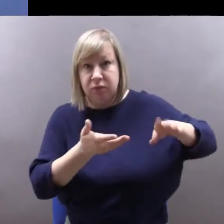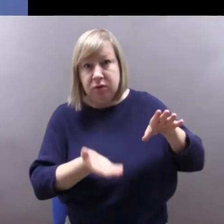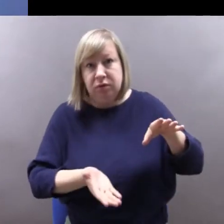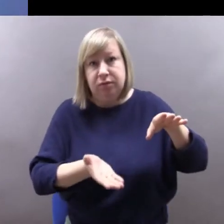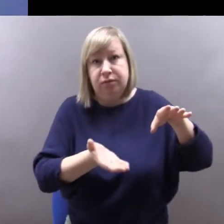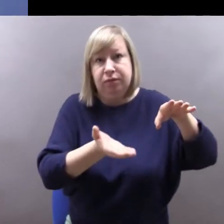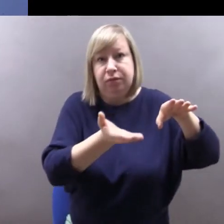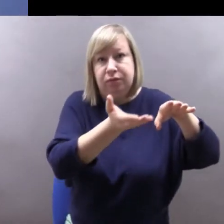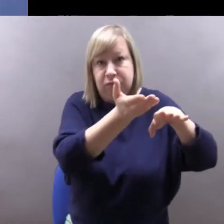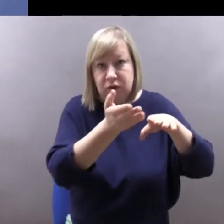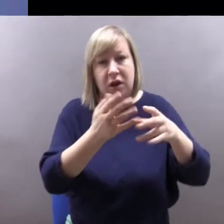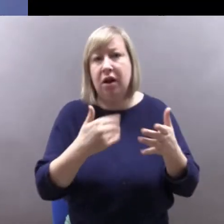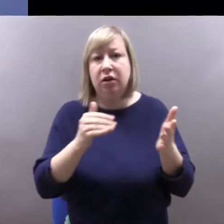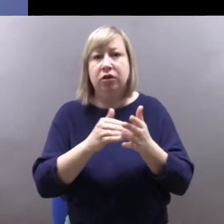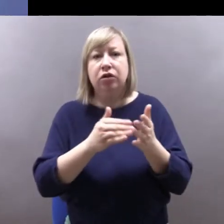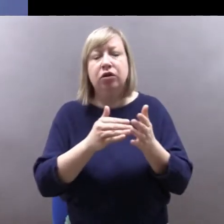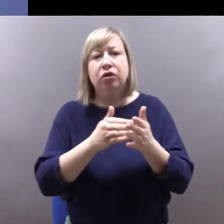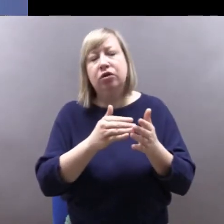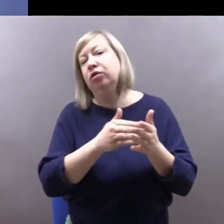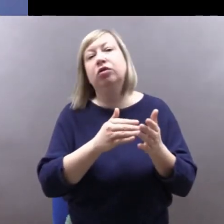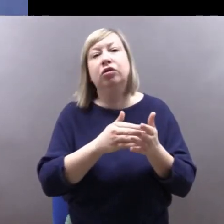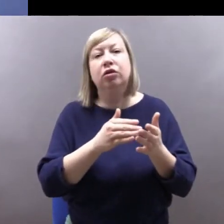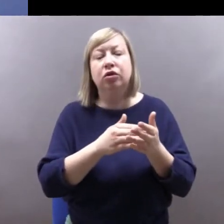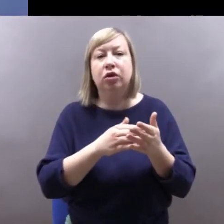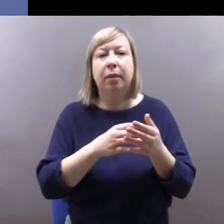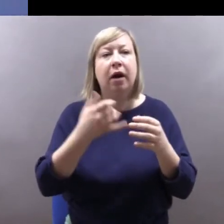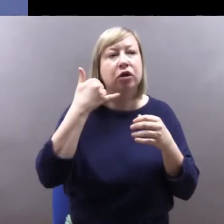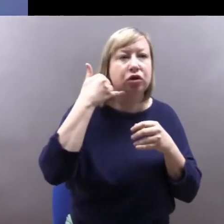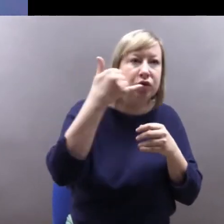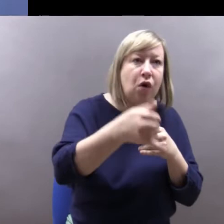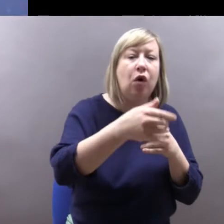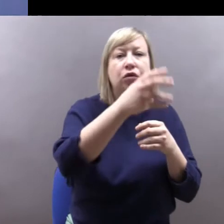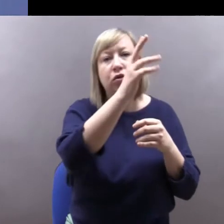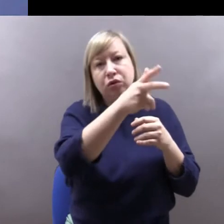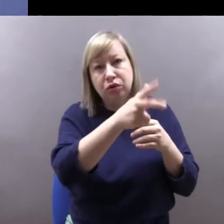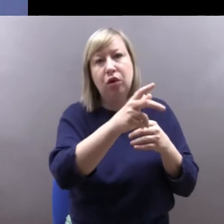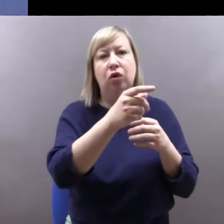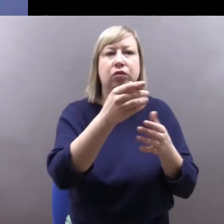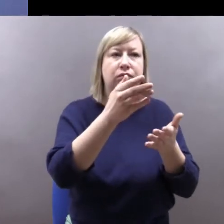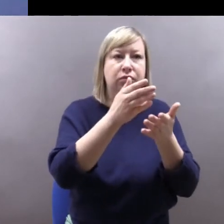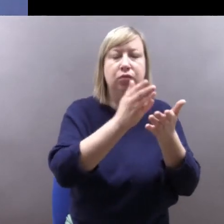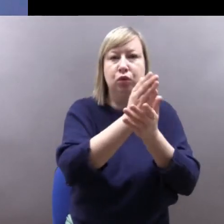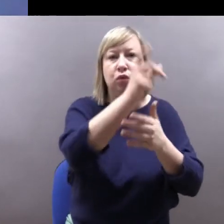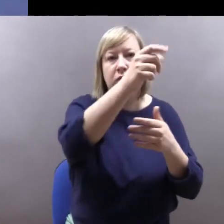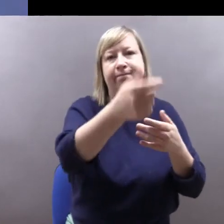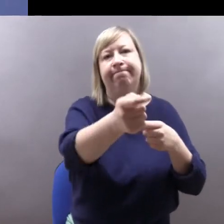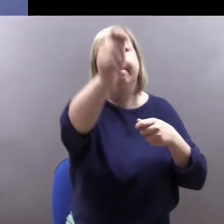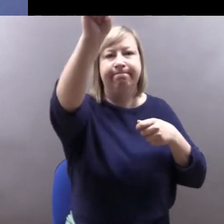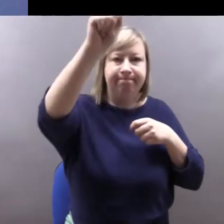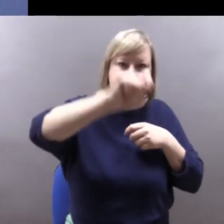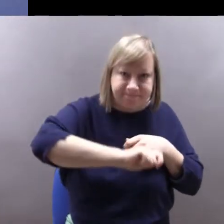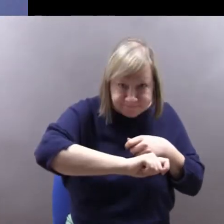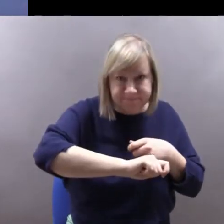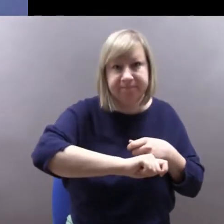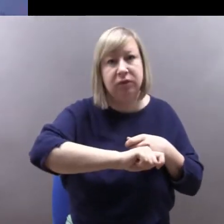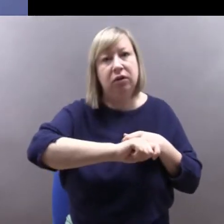i ta platforma mu zjeżdża sama, a nie dzwoni do obsługi, żeby ktoś jeszcze zszedł i tą platformę